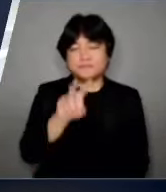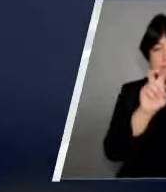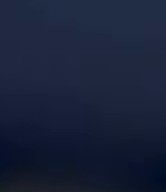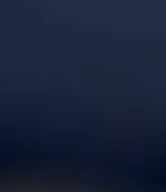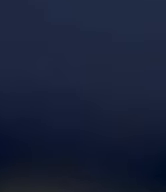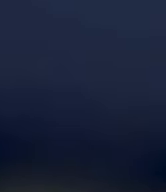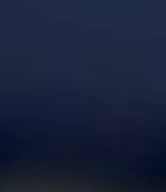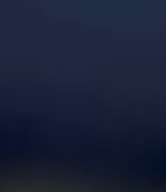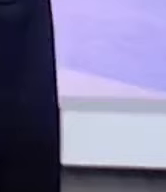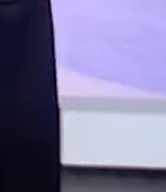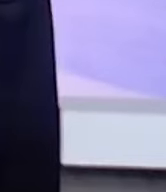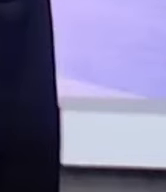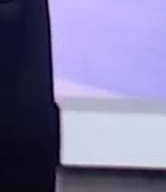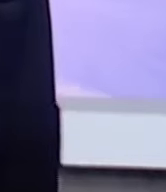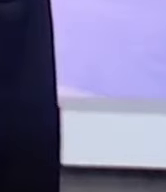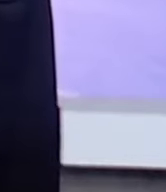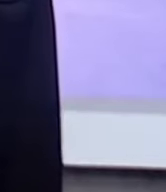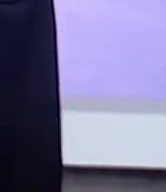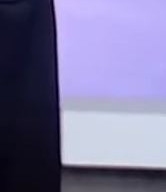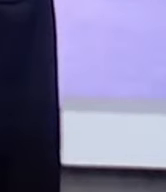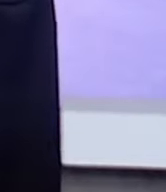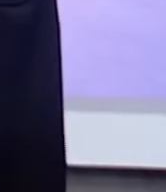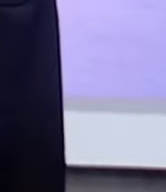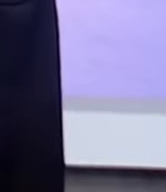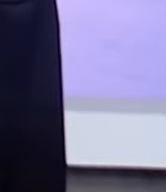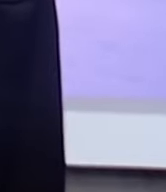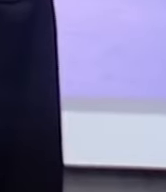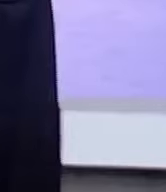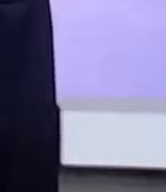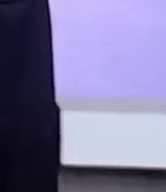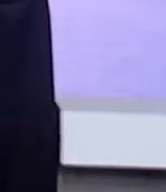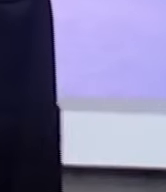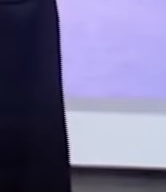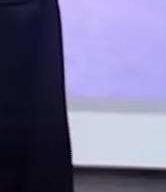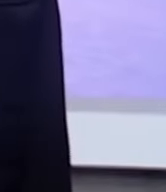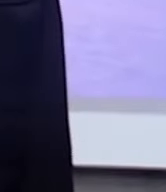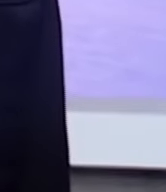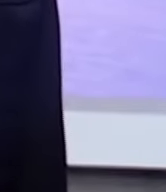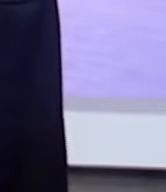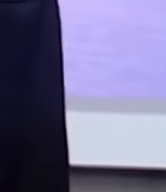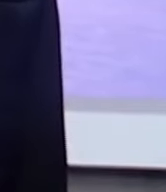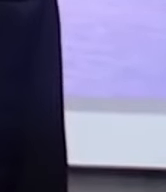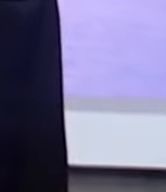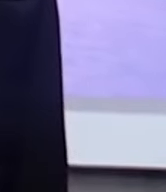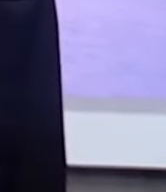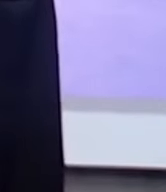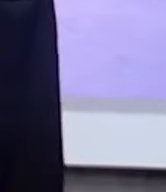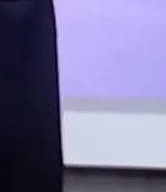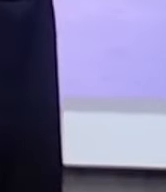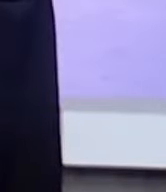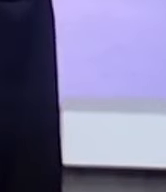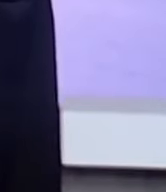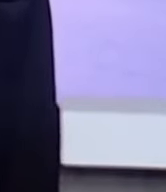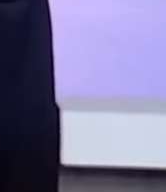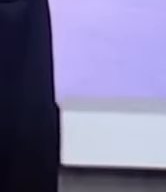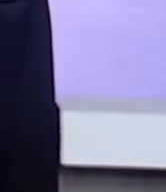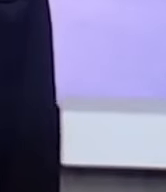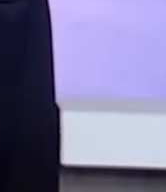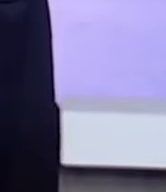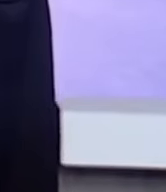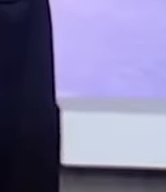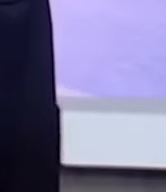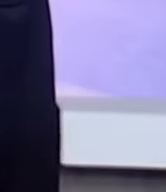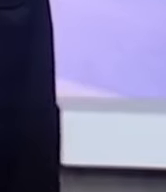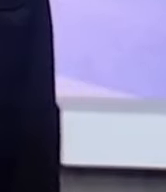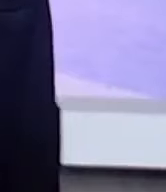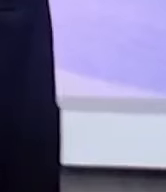saksi. Mga kapuso, sama-sama tayo maging saksi. Mag-subscribe sa GMA Integrated News sa YouTube